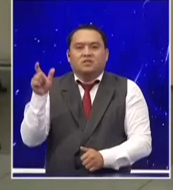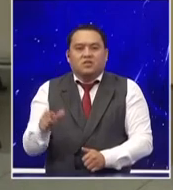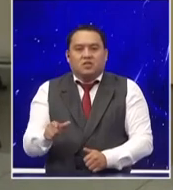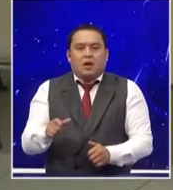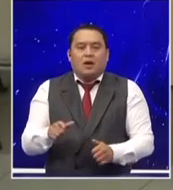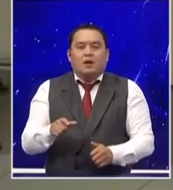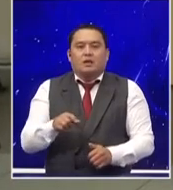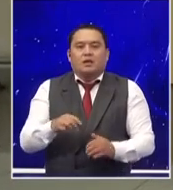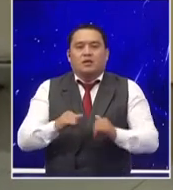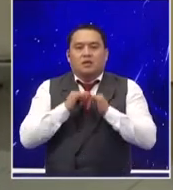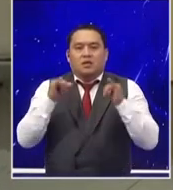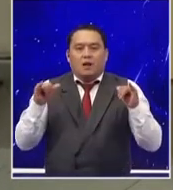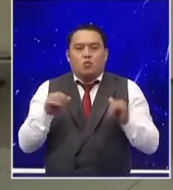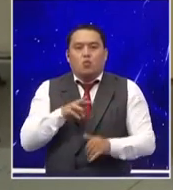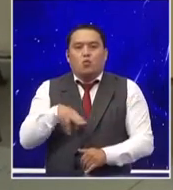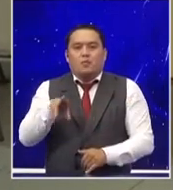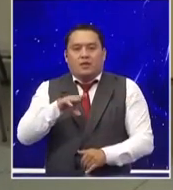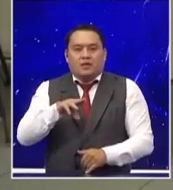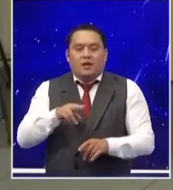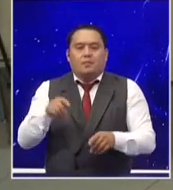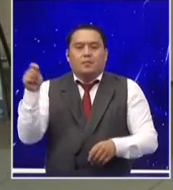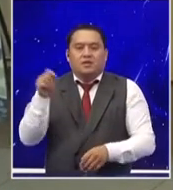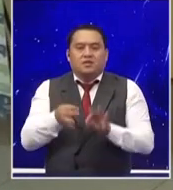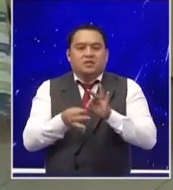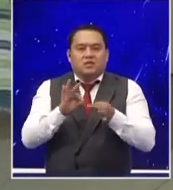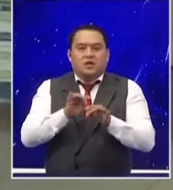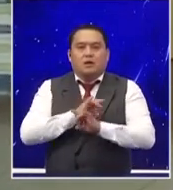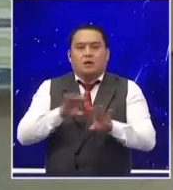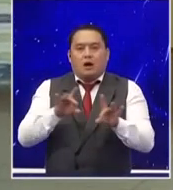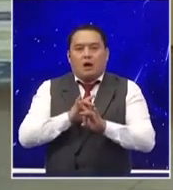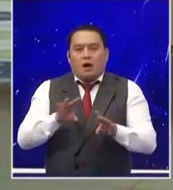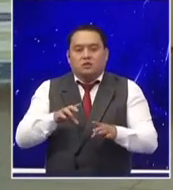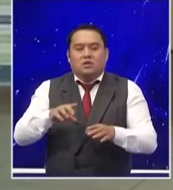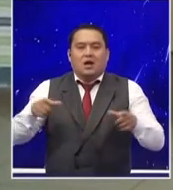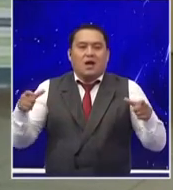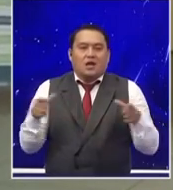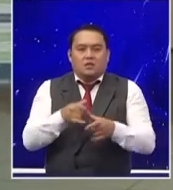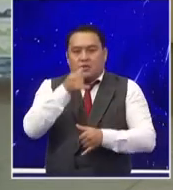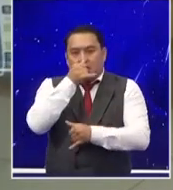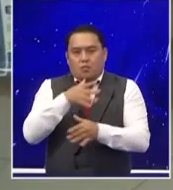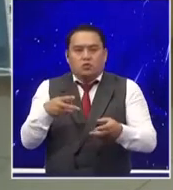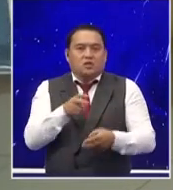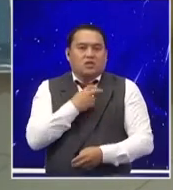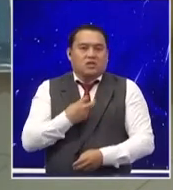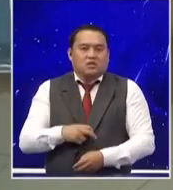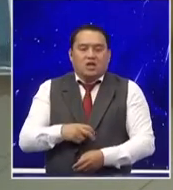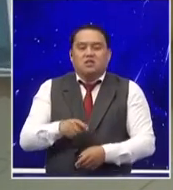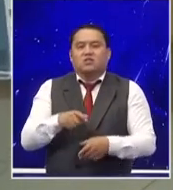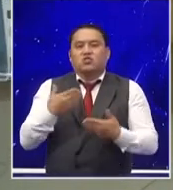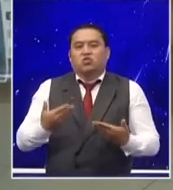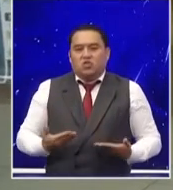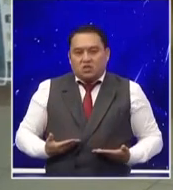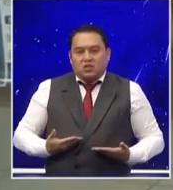приложение дому мид мы подробно разъясняем пришедшим людям о его плюсах так как стране карантин мы не можем рисковать жизнями людей и